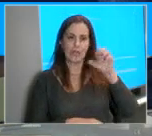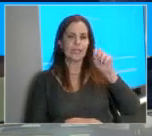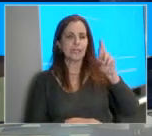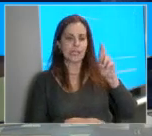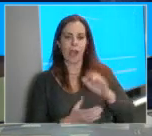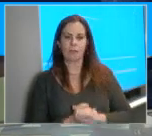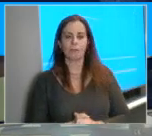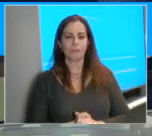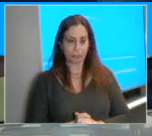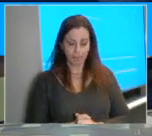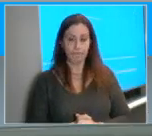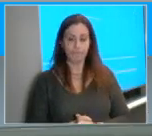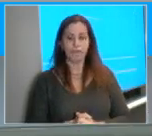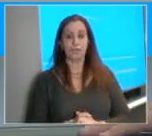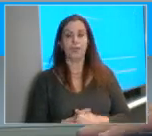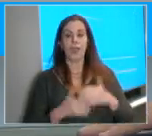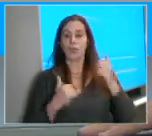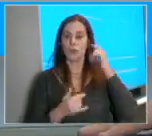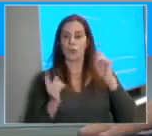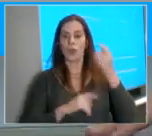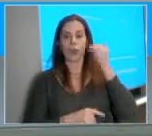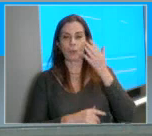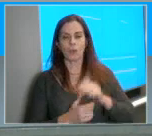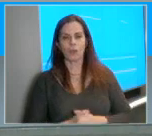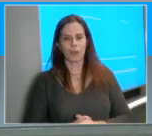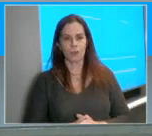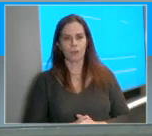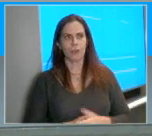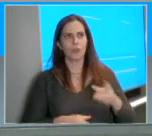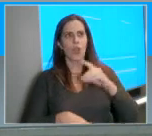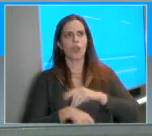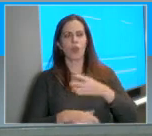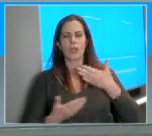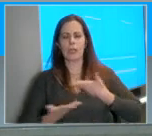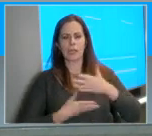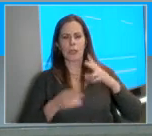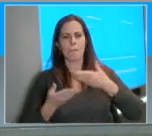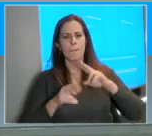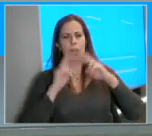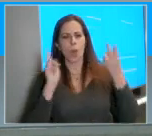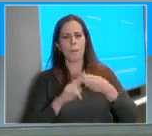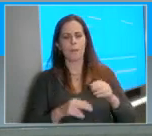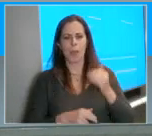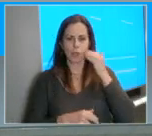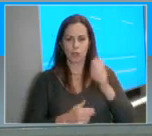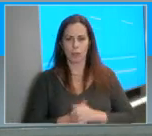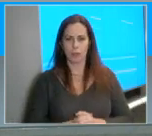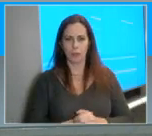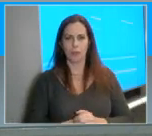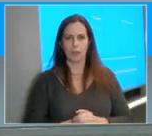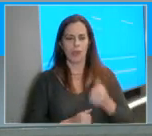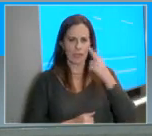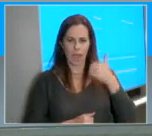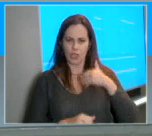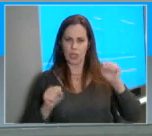ירוץ לראשות הליכוד. חברים, בואו נעבור לשמוע מה קורה בארצות הברית. שלום, דוקטור עופר ישראלי, מומחה ליחסים בינלאומיים. שלום. בוקר טוב.